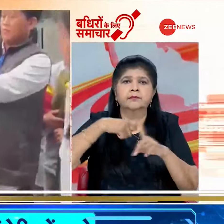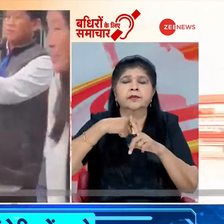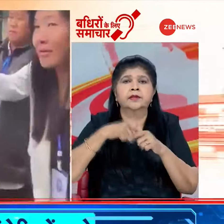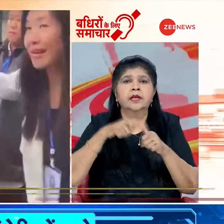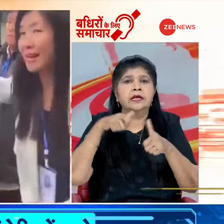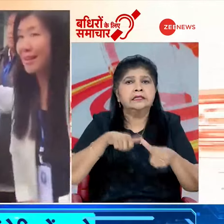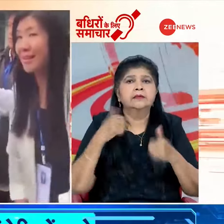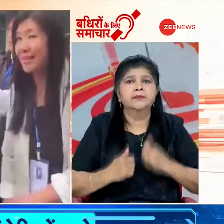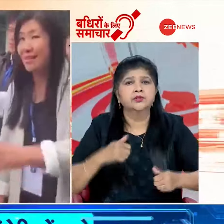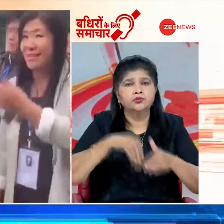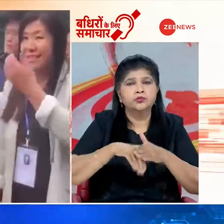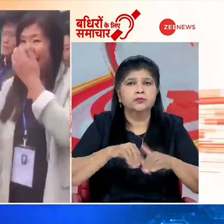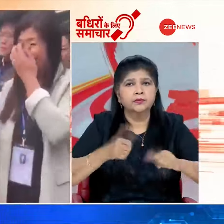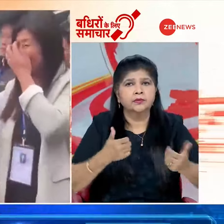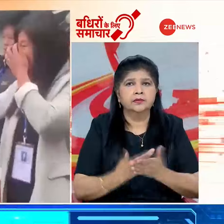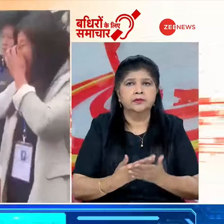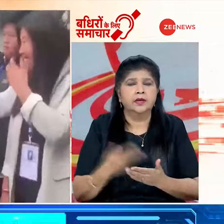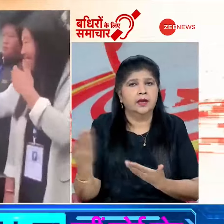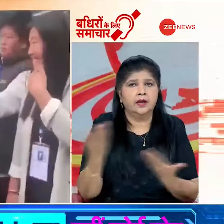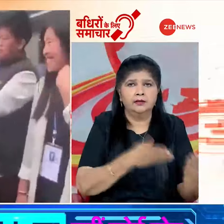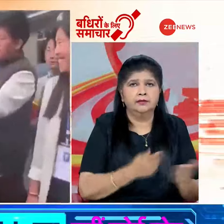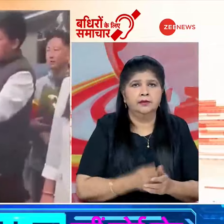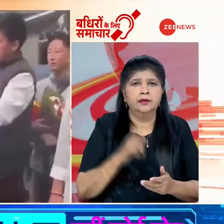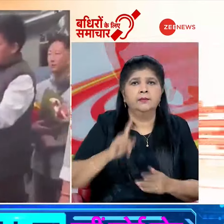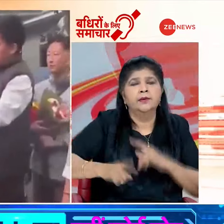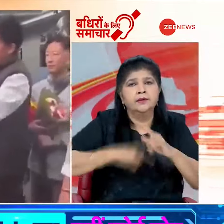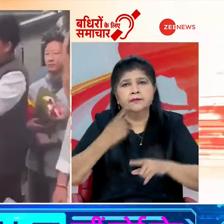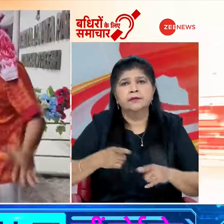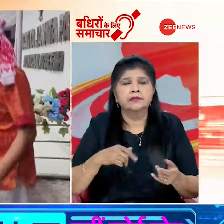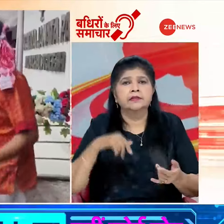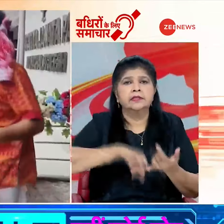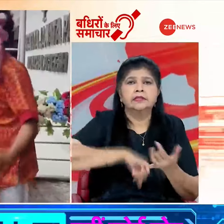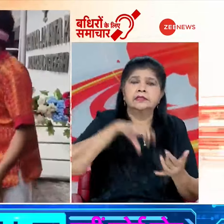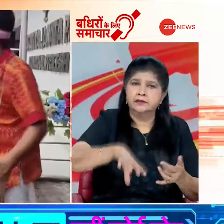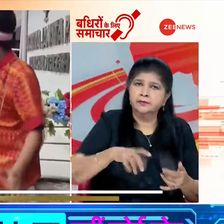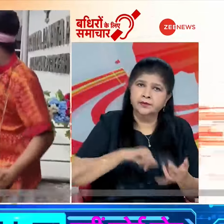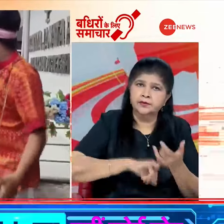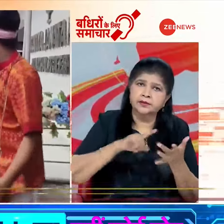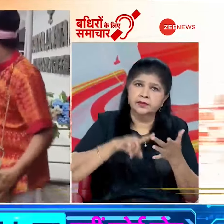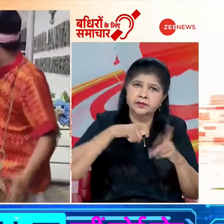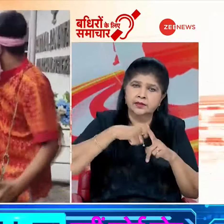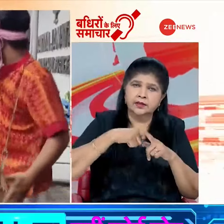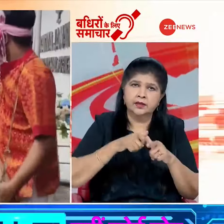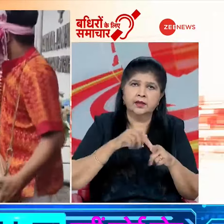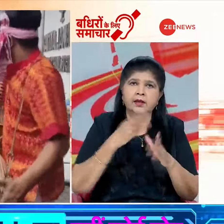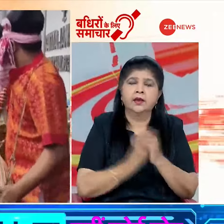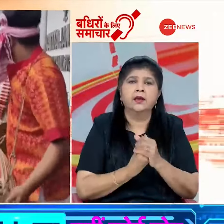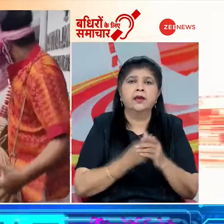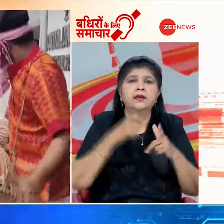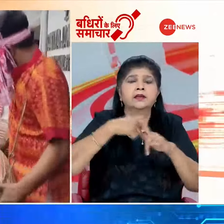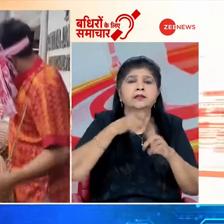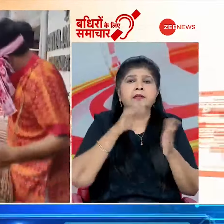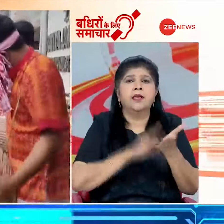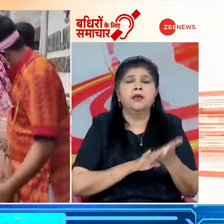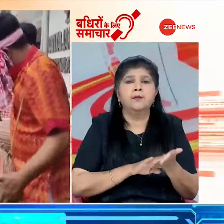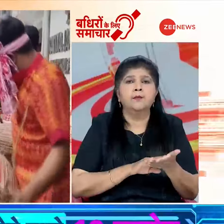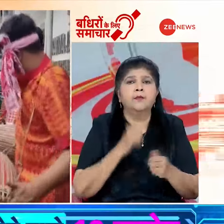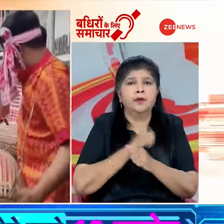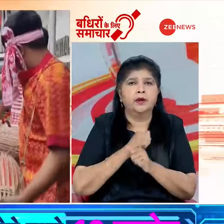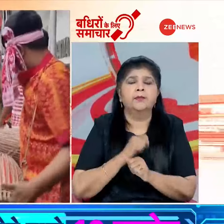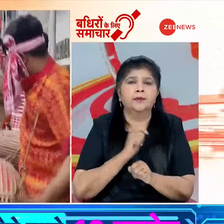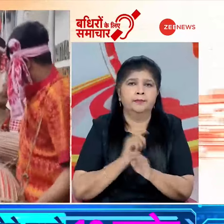सिक्किम विधानसभा चुनाव के नतीजे भी आ गए हैं। एक बार फिर से राज्य में सिक्किम क्रांतिकारी मोर्चा की सरकार